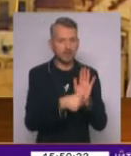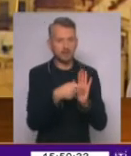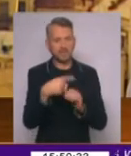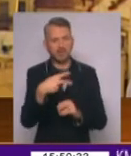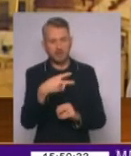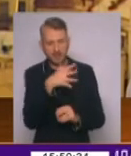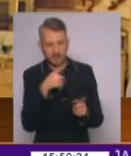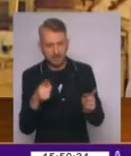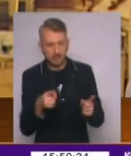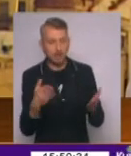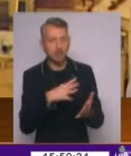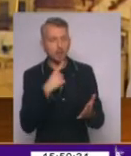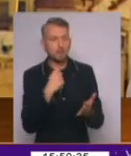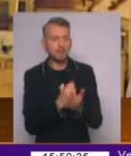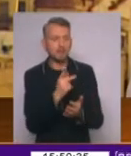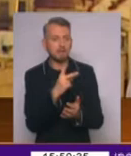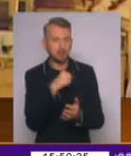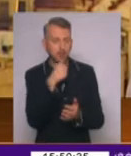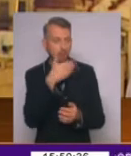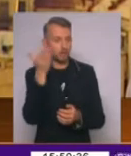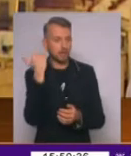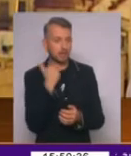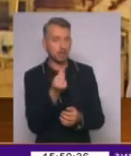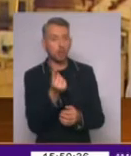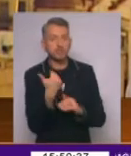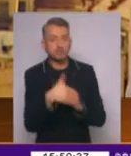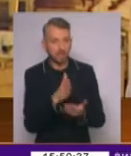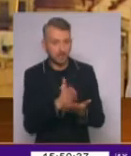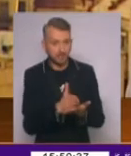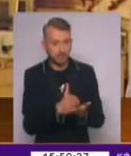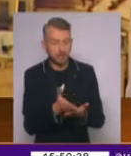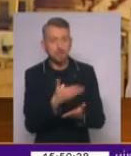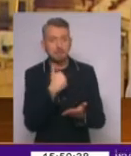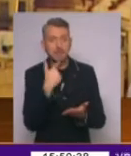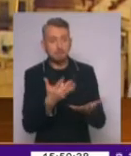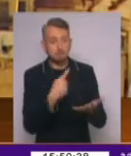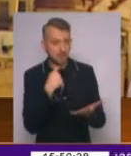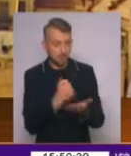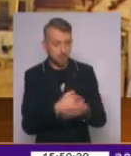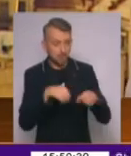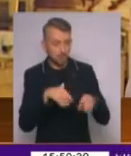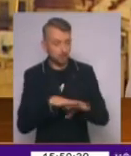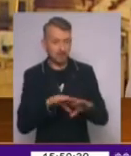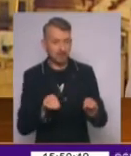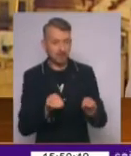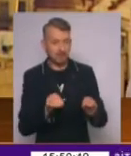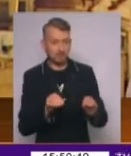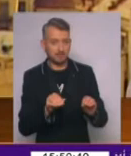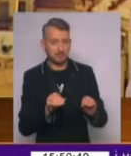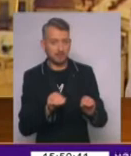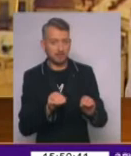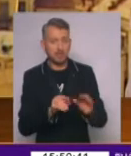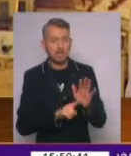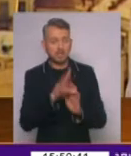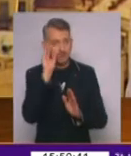2016-2020 рік, яка була прийнята 1,5 року тому назад. Тобто кошти вже є. Ми приймаємо це рішення і все. З дати набуття